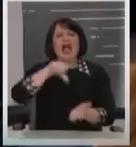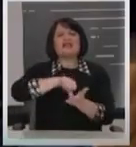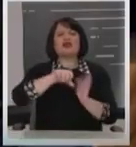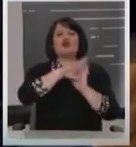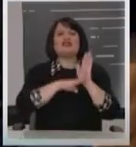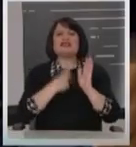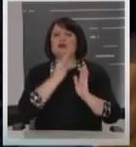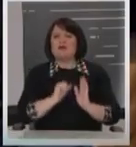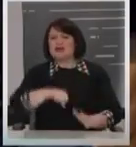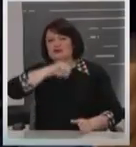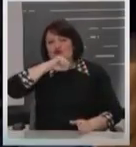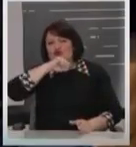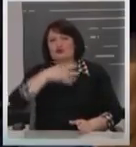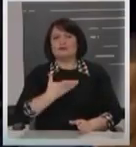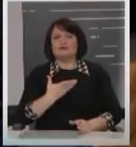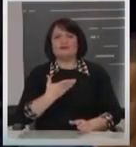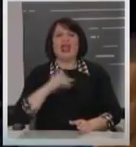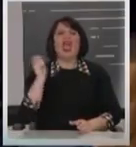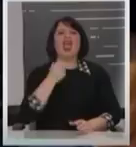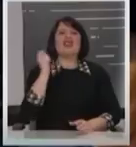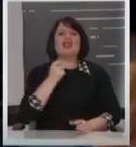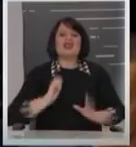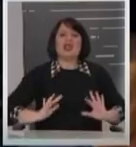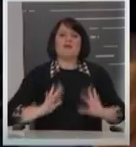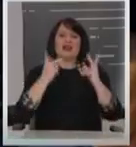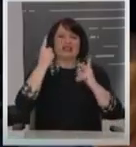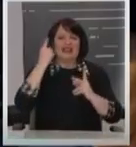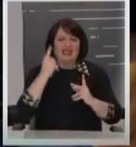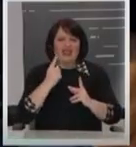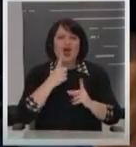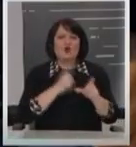συστήματος απέναντι στην εθνική επαναστατική ιδέα.